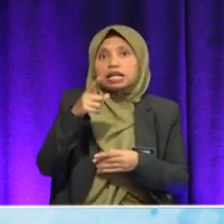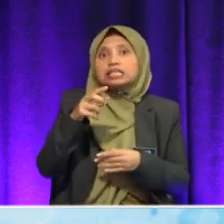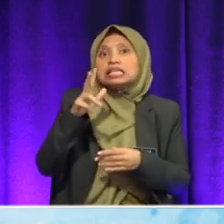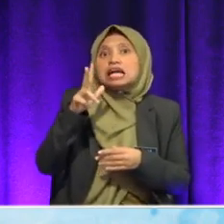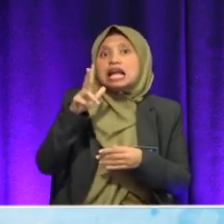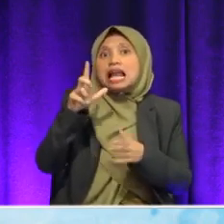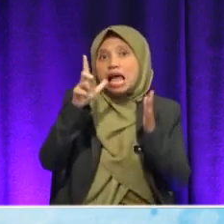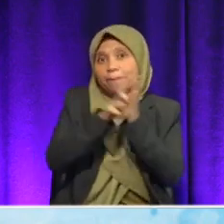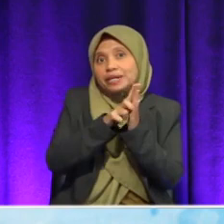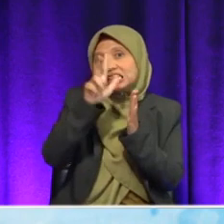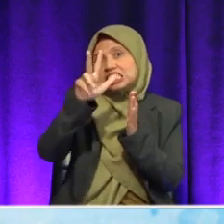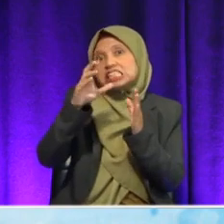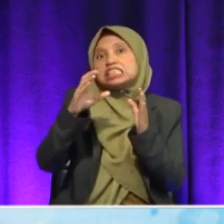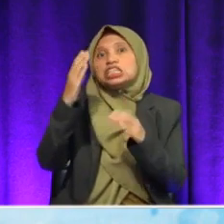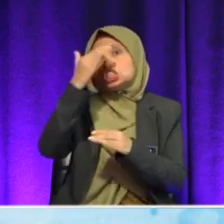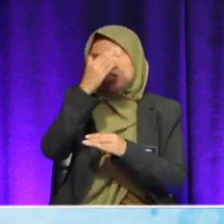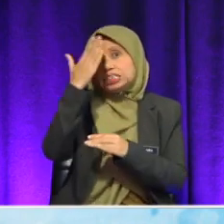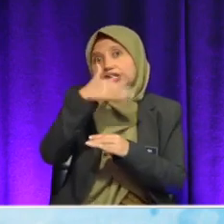yang di sini